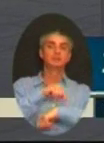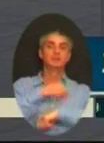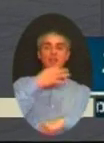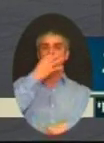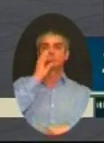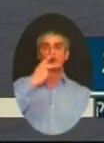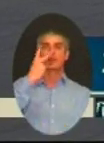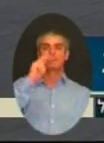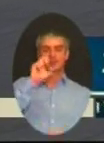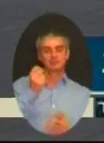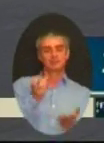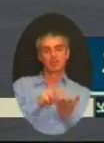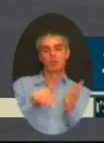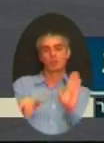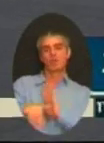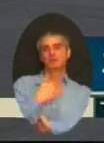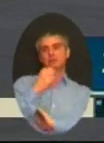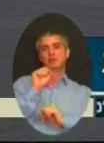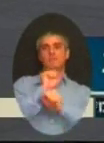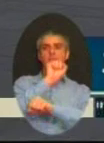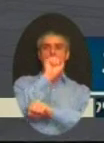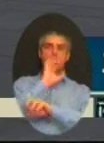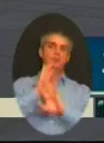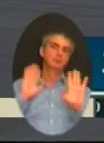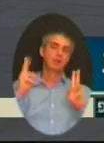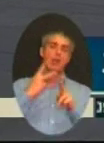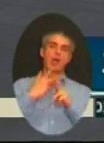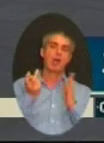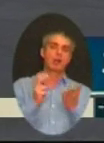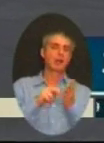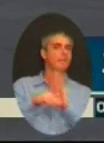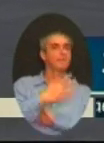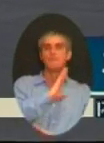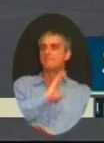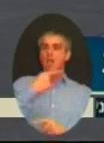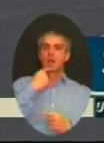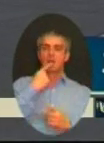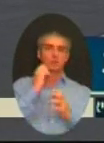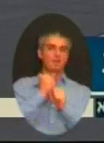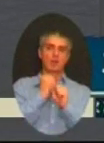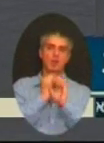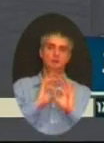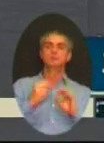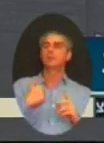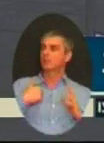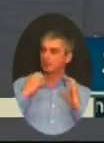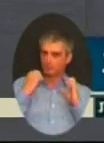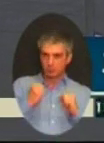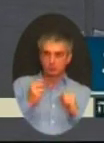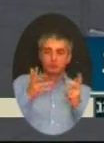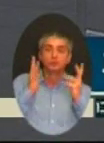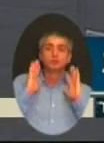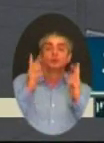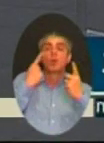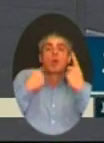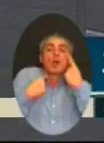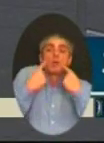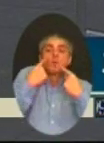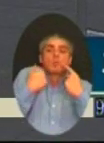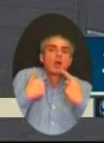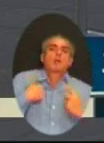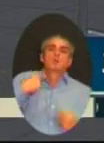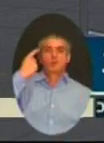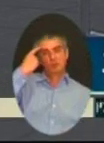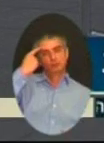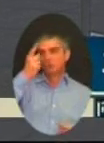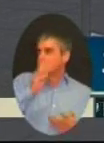נאומו של פנס הם יצאו החוצה כאות מחאה. כרגע רק יציאה, בלי אמירות ובלי צעקות. אני משוכנע שהוא כל כך בוכה מזה, אני